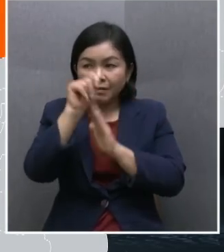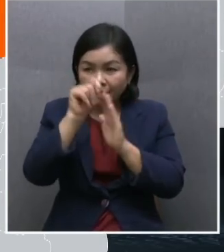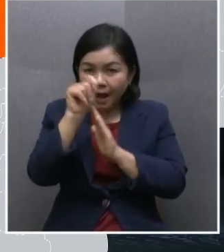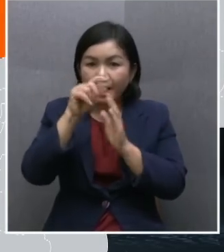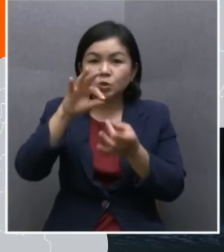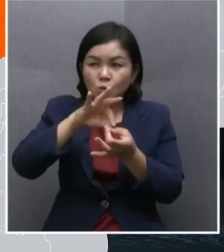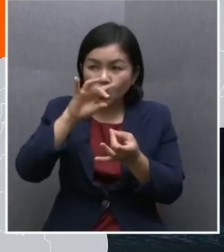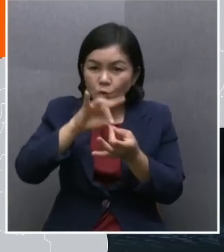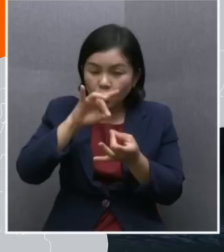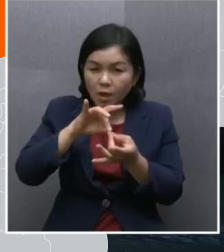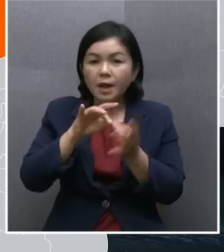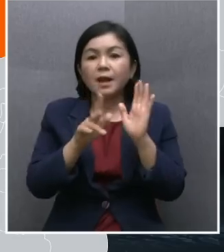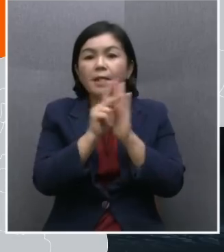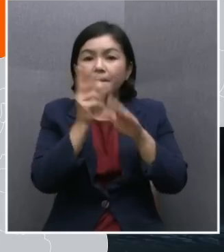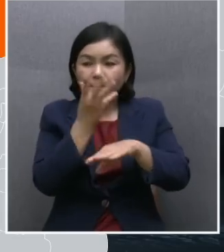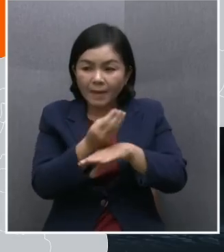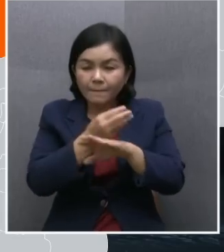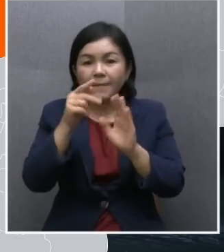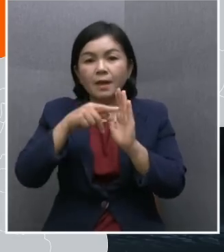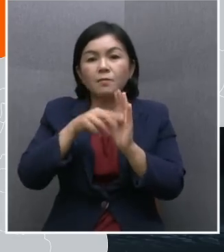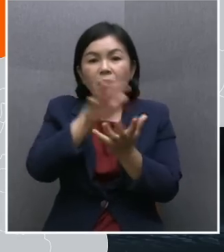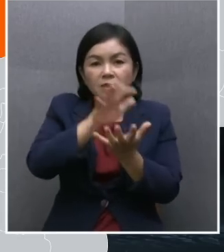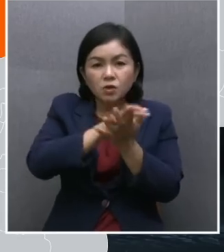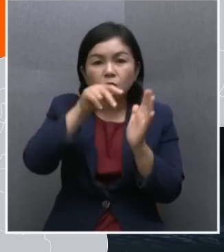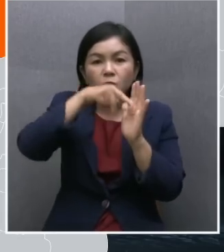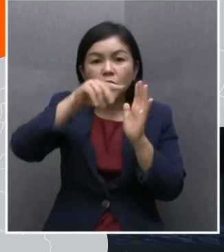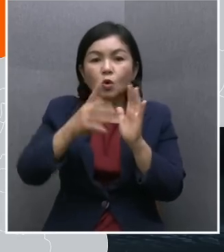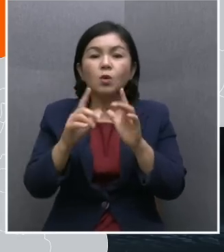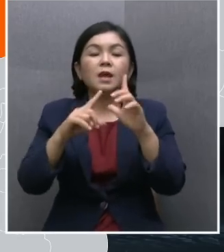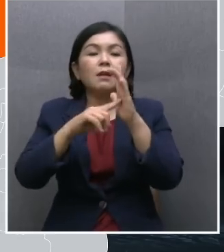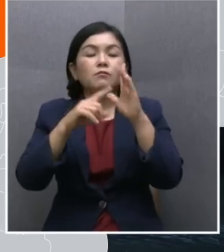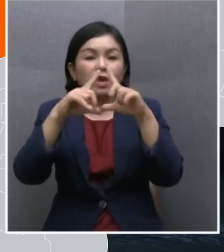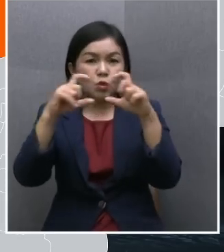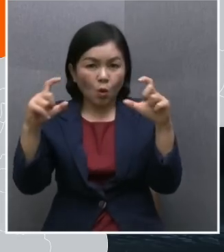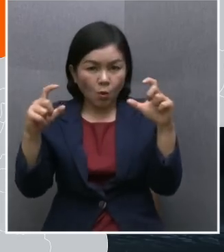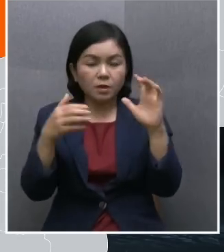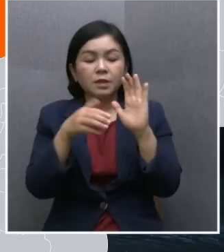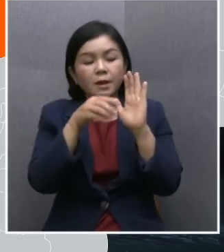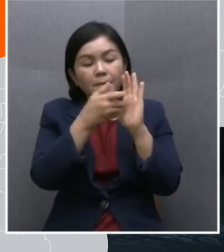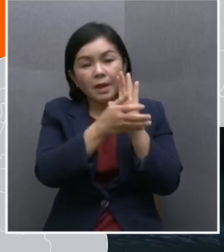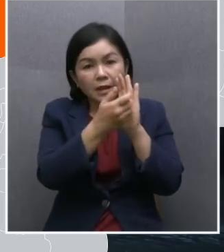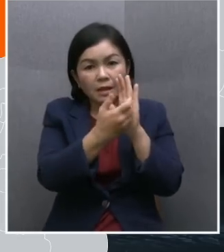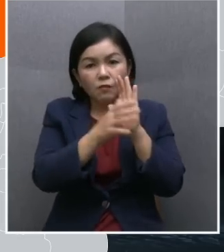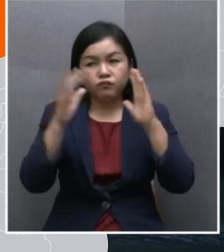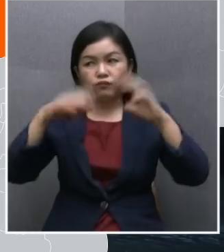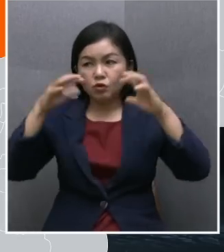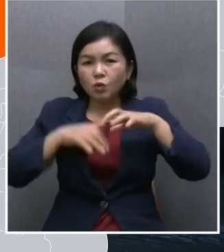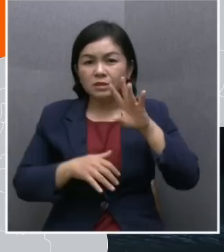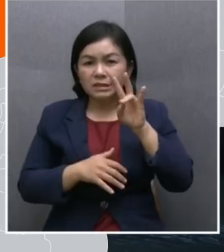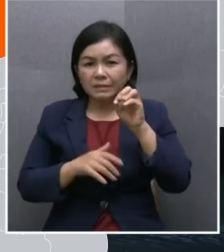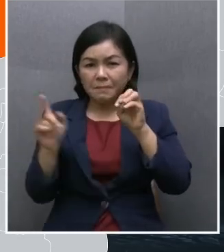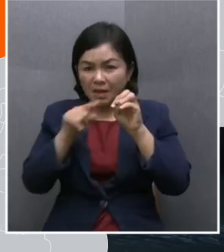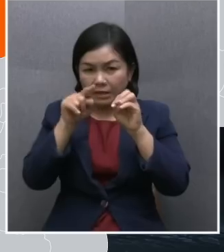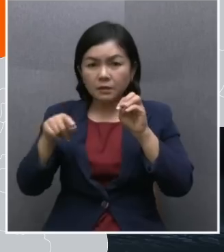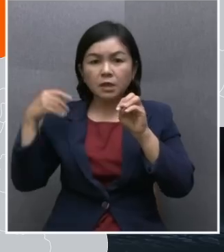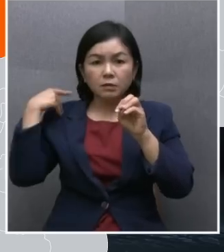สุโขทัยกำแพงเพชรพิจิตรพิษณุโลกและเพชรบูรณ์ค่ะภาคตะวันออกเฉียงเหนือจะมีฝนร้อยละ 70ของพื้น